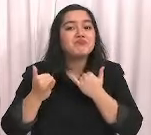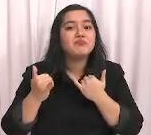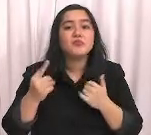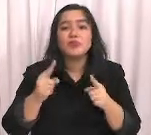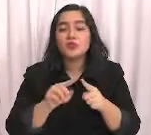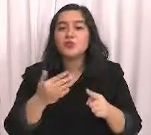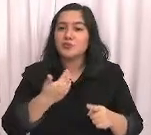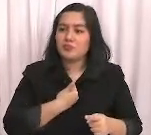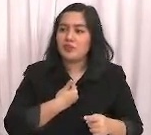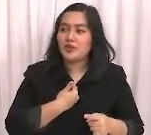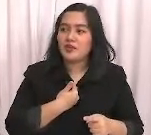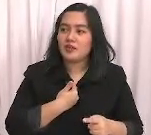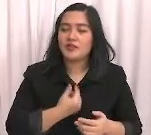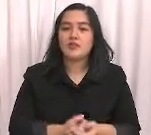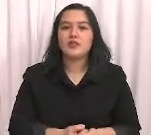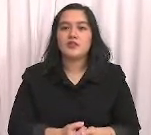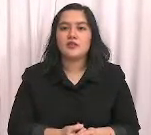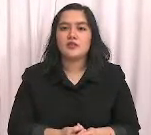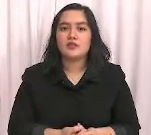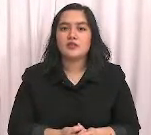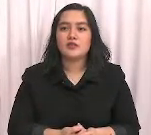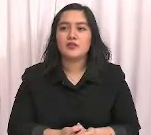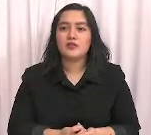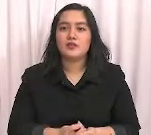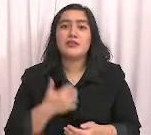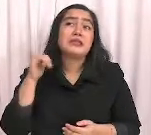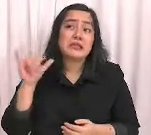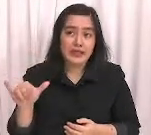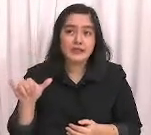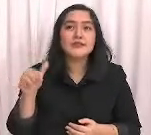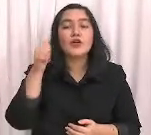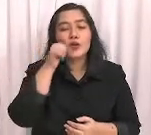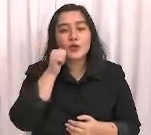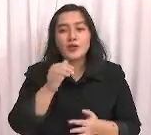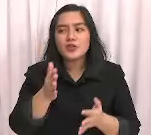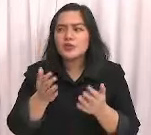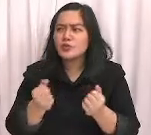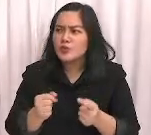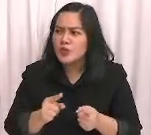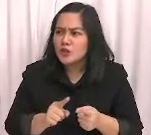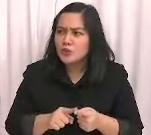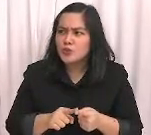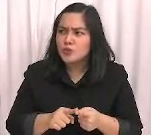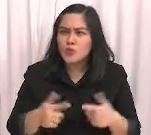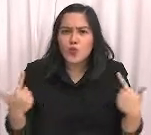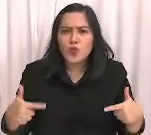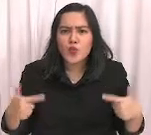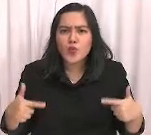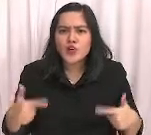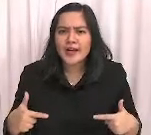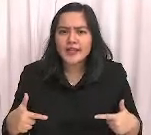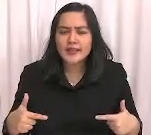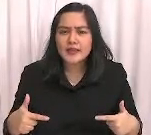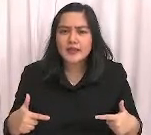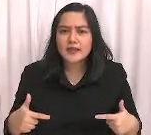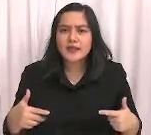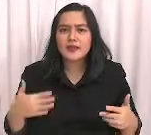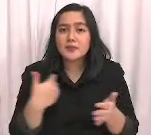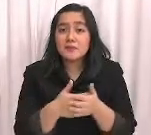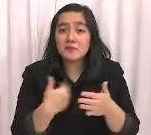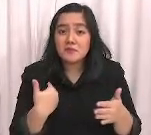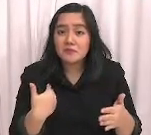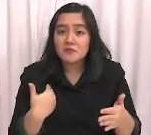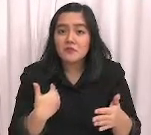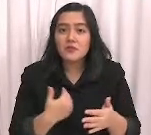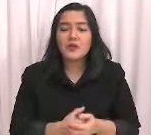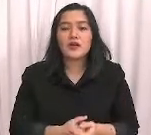gustong gumante. Kung anong ginawa sa atin, gagantihan natin. Kasi lalong-lalo na, nakakagawa ka ng tama. Halimbawa, sa mga karnal